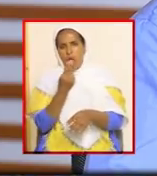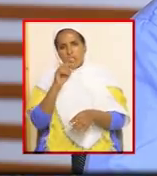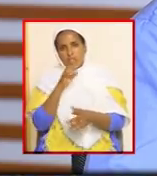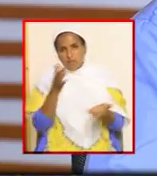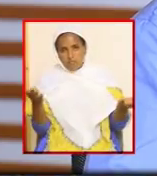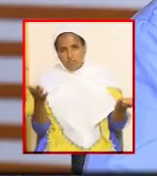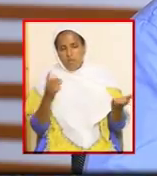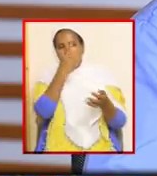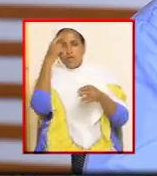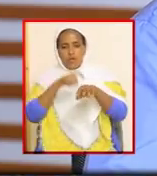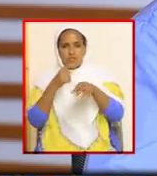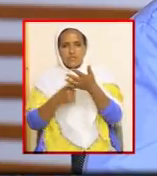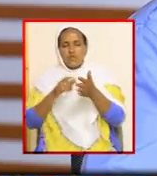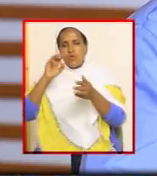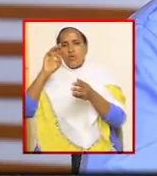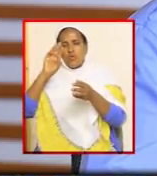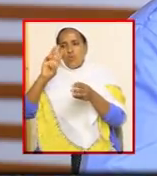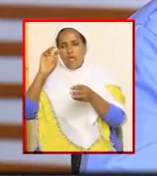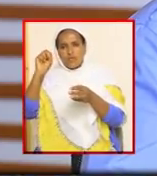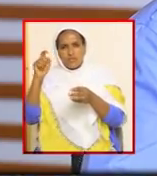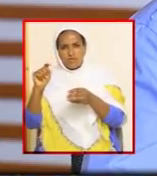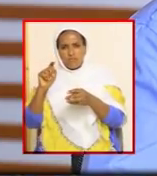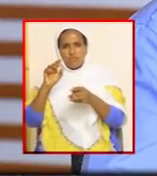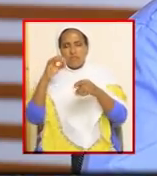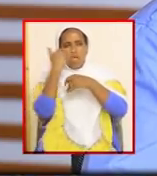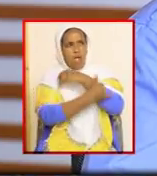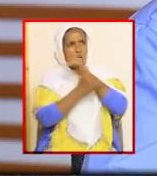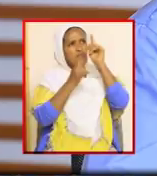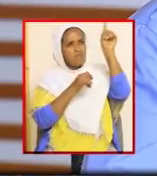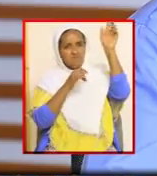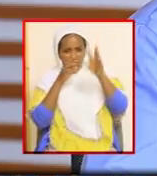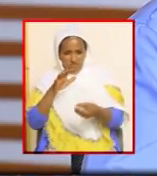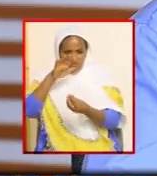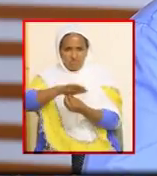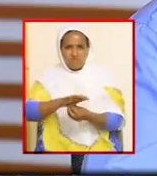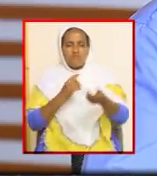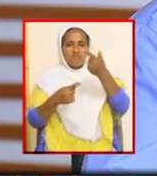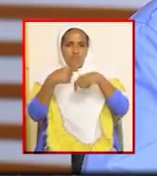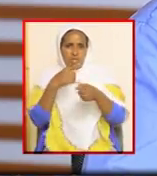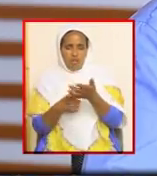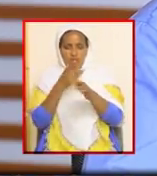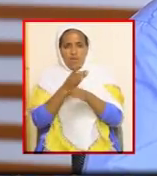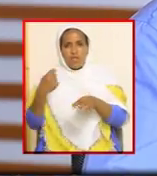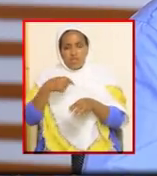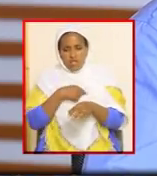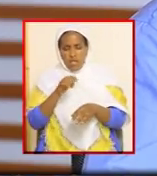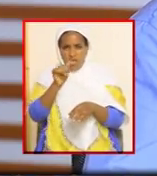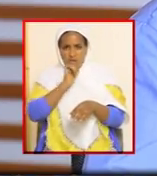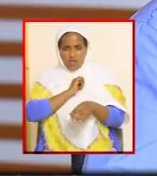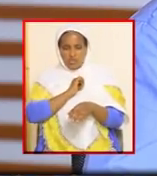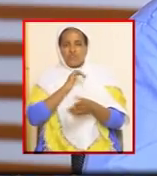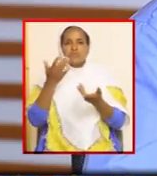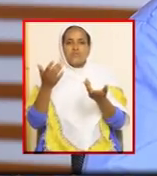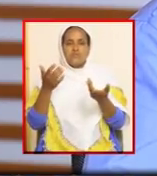አንዳንዴ የነኝ ዌስተርናላይዝድ ምንላቸው ካንትሪዎች ወይ የነሱ እንትን እየተጠናወተና ያለውና እኛን